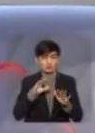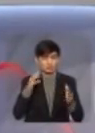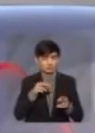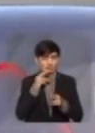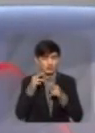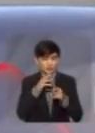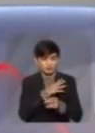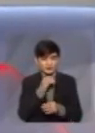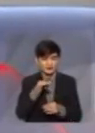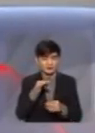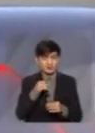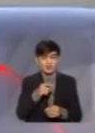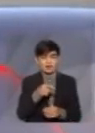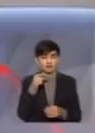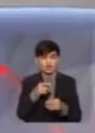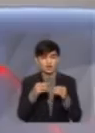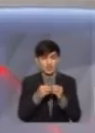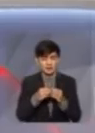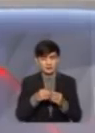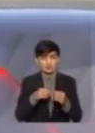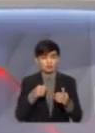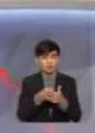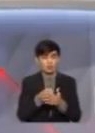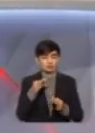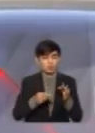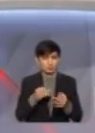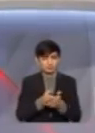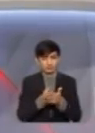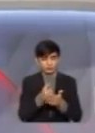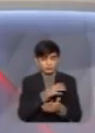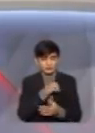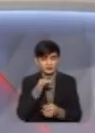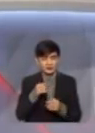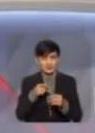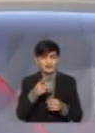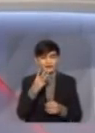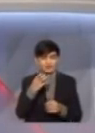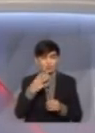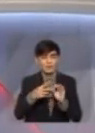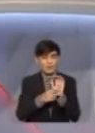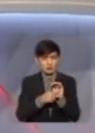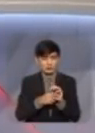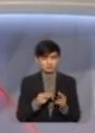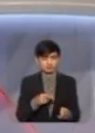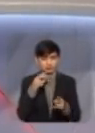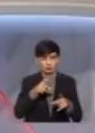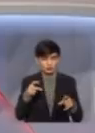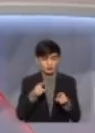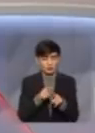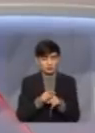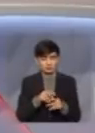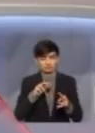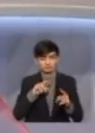жартысы ғана, яғни 1010 жеткен. Бұл шағымдар бойынша 348 қылмыскер ғана сотталған. Бұл немалчы қоғамдық